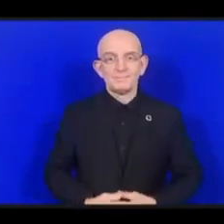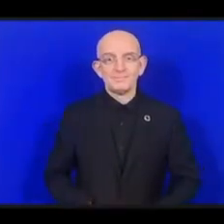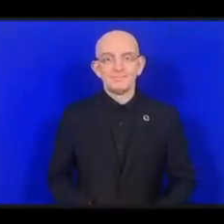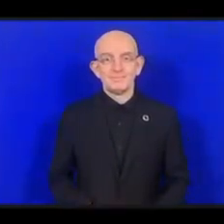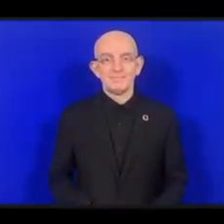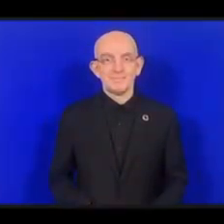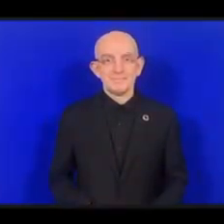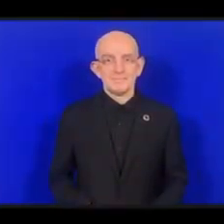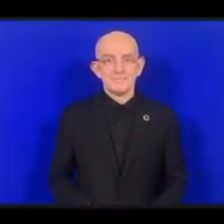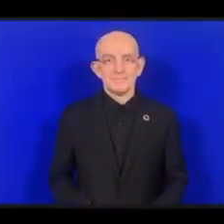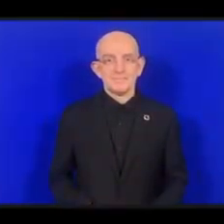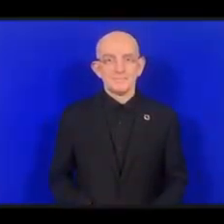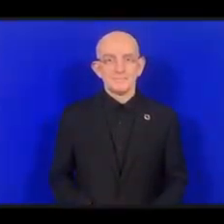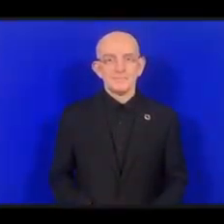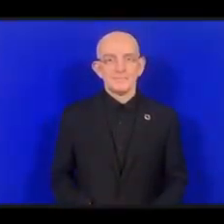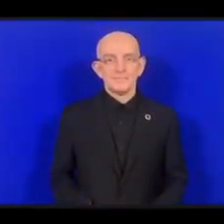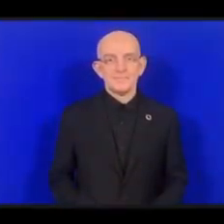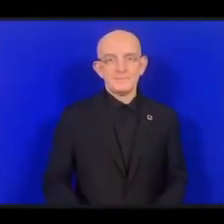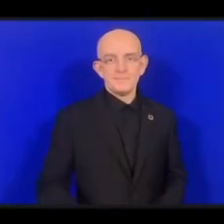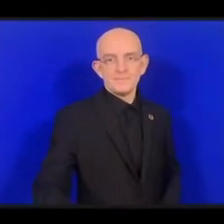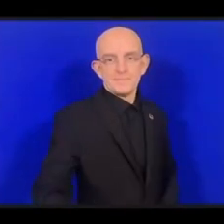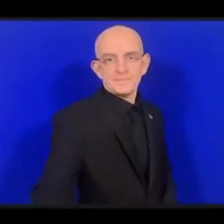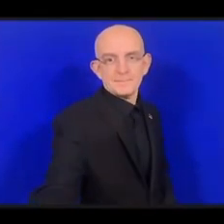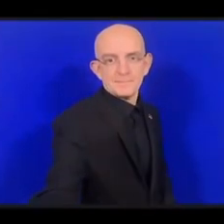remercie merci Monsieur